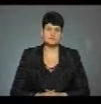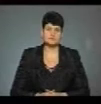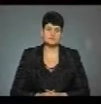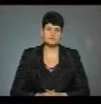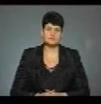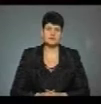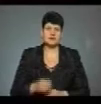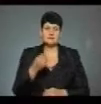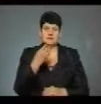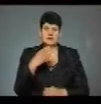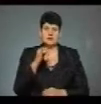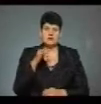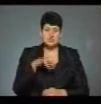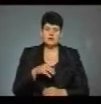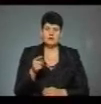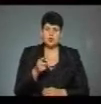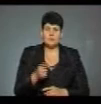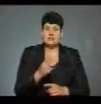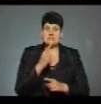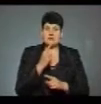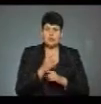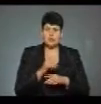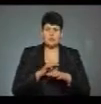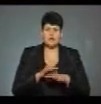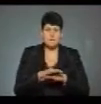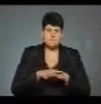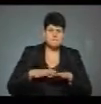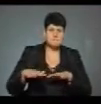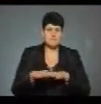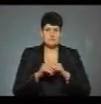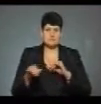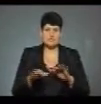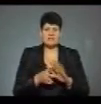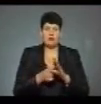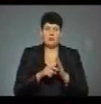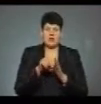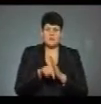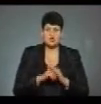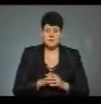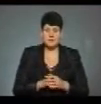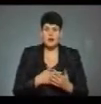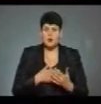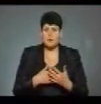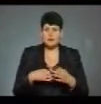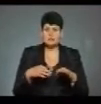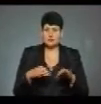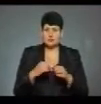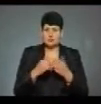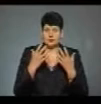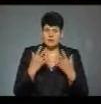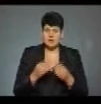Нагадаю, з 15 січня в Тернополі заборонили проводити масові заходи в приміщеннях. Громадський транспорт щодня